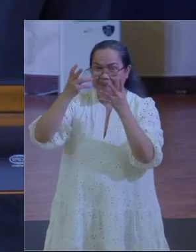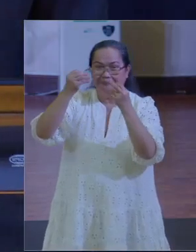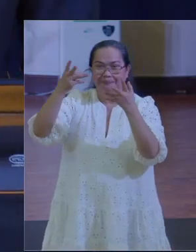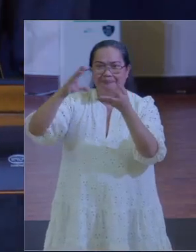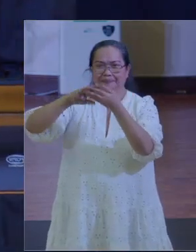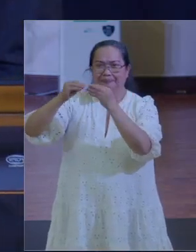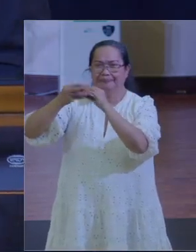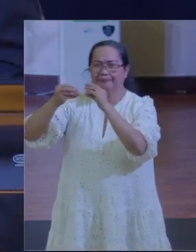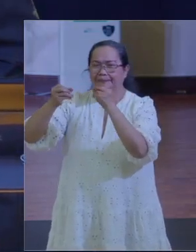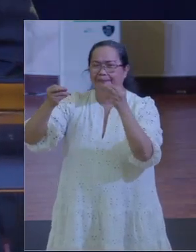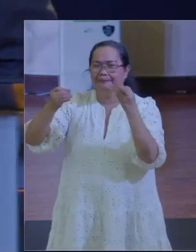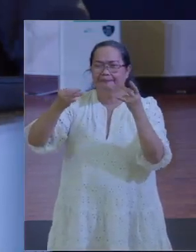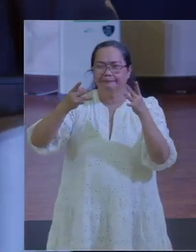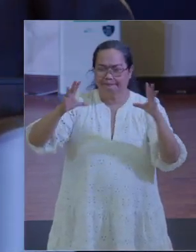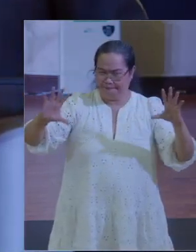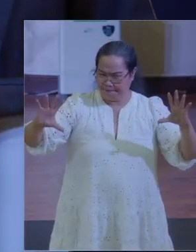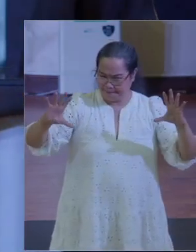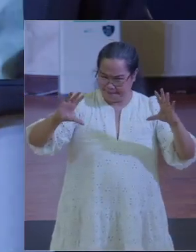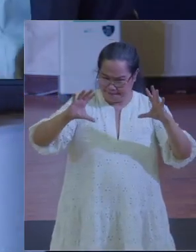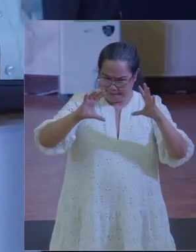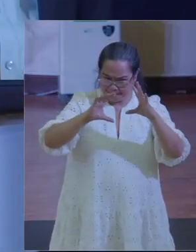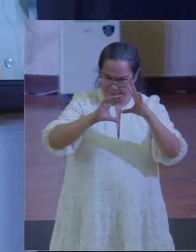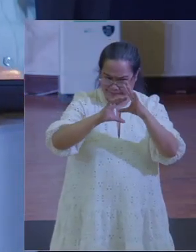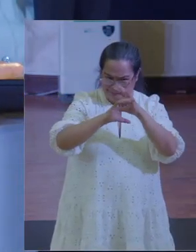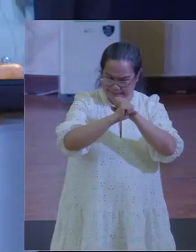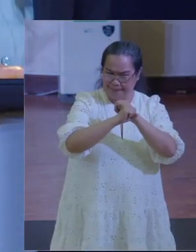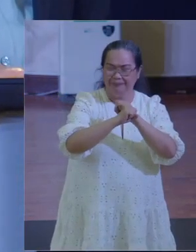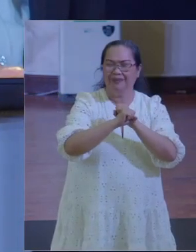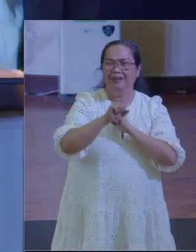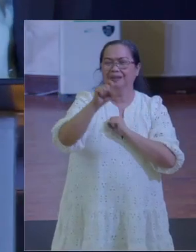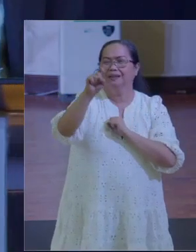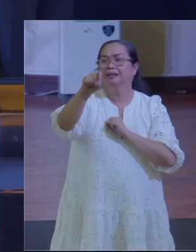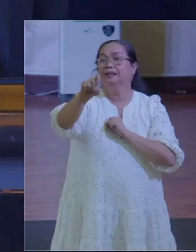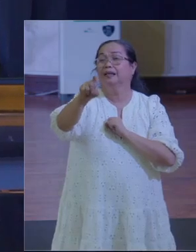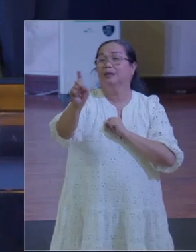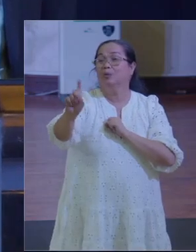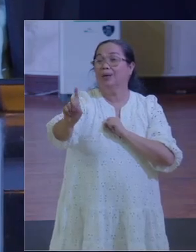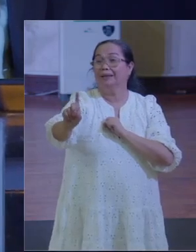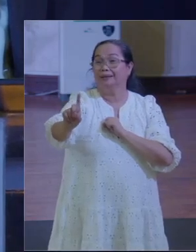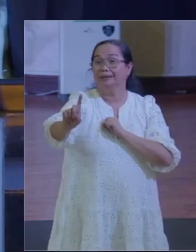kwento, ang suma total, kailangan ko po ng